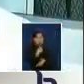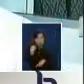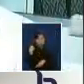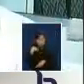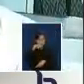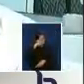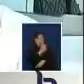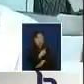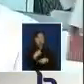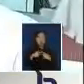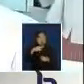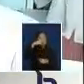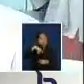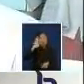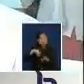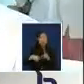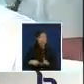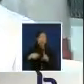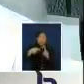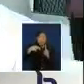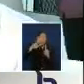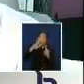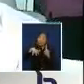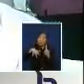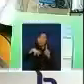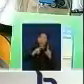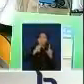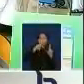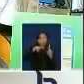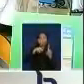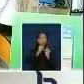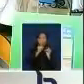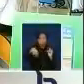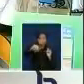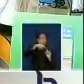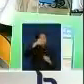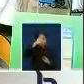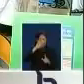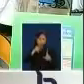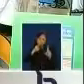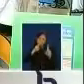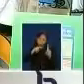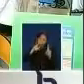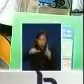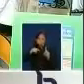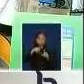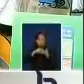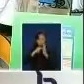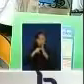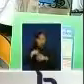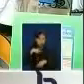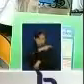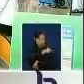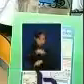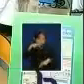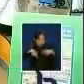26,000 ครับ อย่างเรานี่ก็13,000-12,000เนี่ยนะก็ถือว่าเราดูแลป้องกันได้ดีมาก ครับ เพราะเราทันควันก็คือมีอะไร